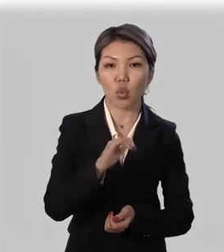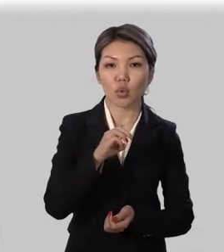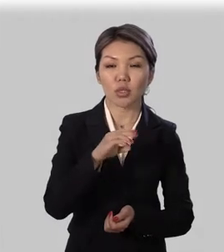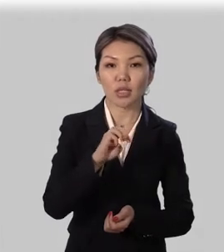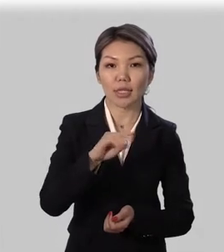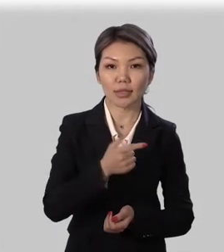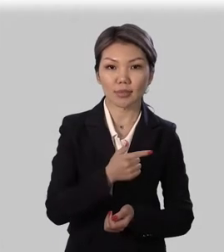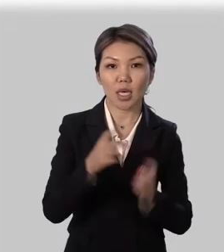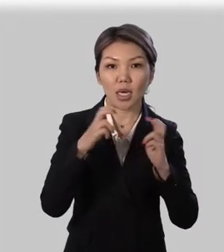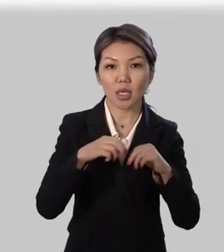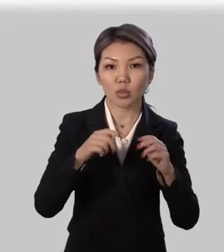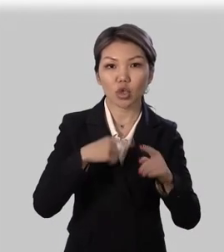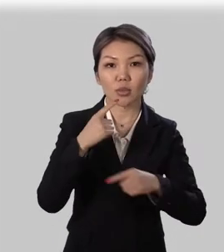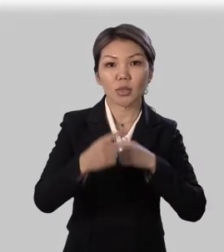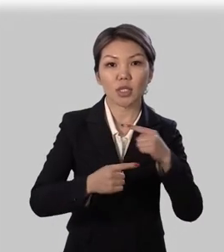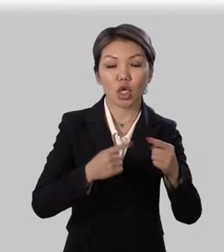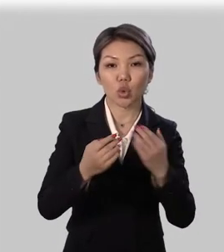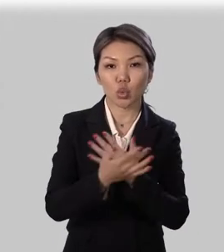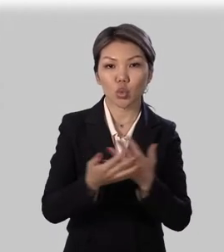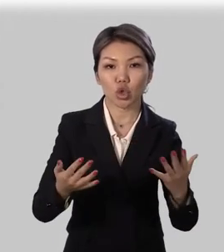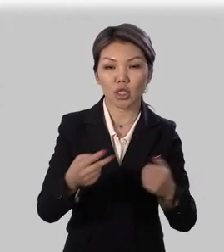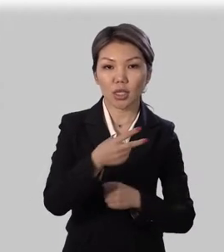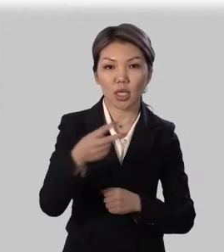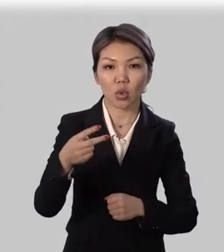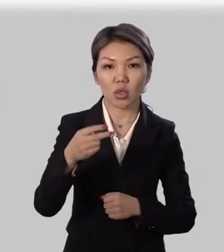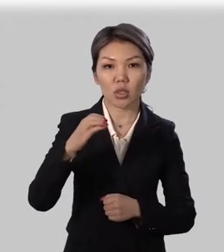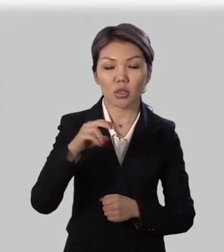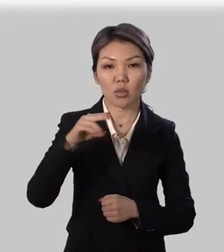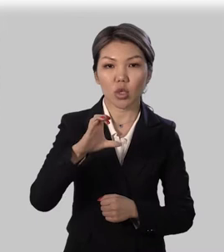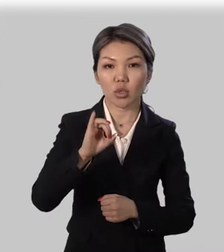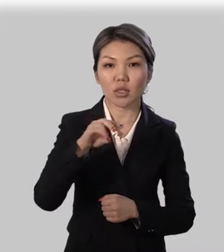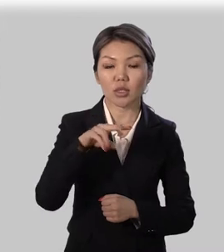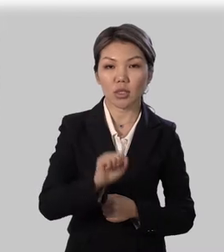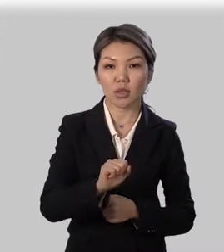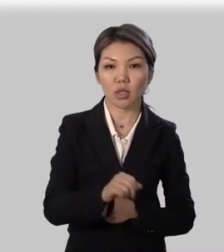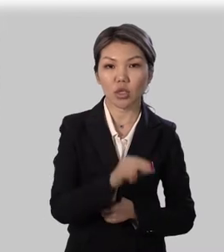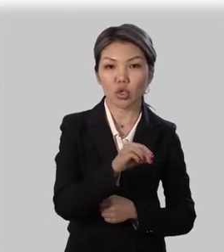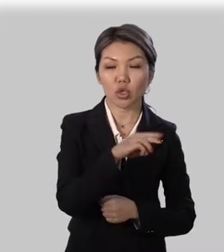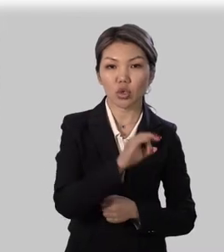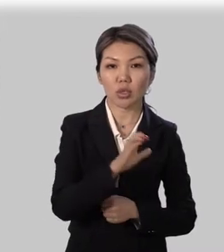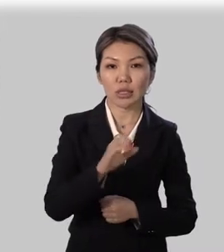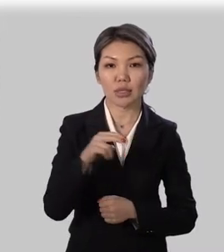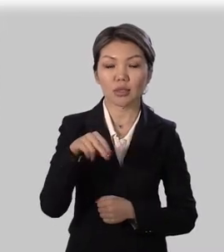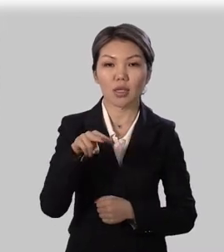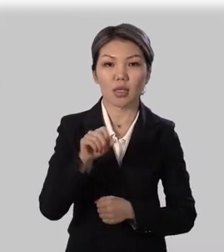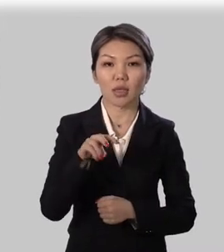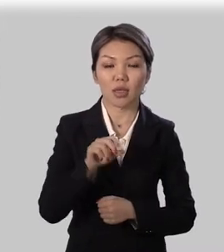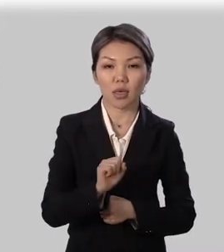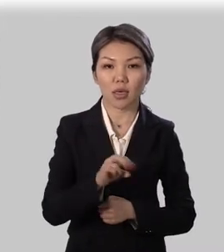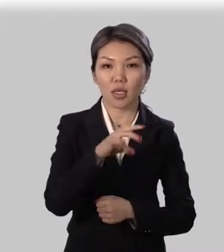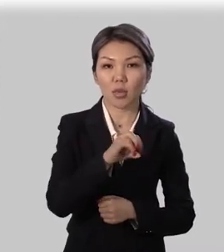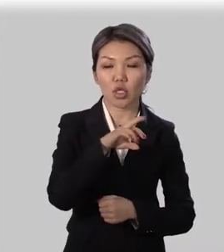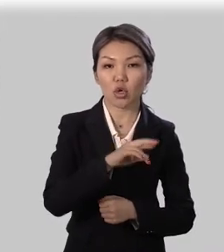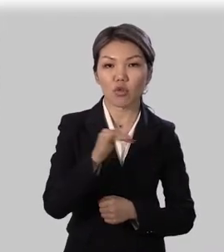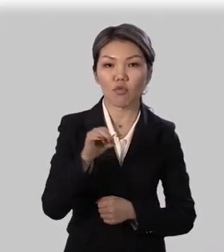рассмотрим следующие глаголы спросила что делала не определенная